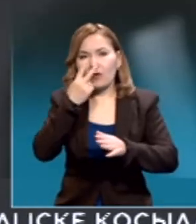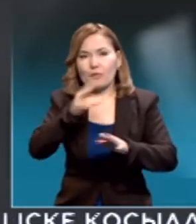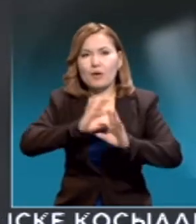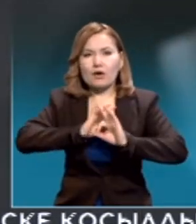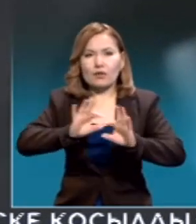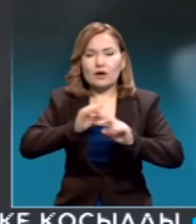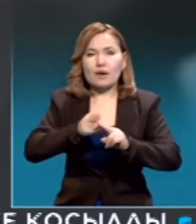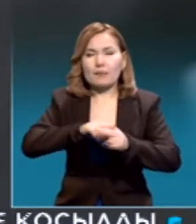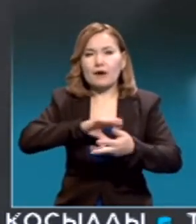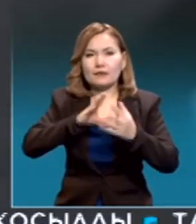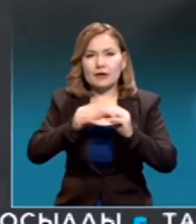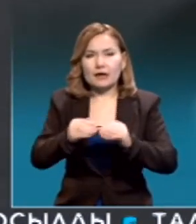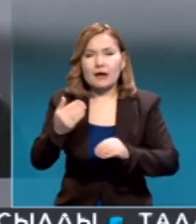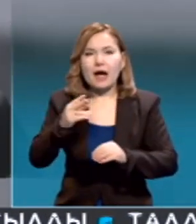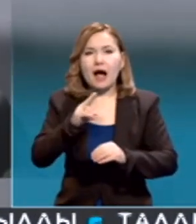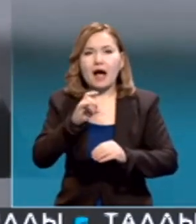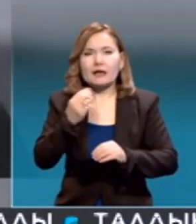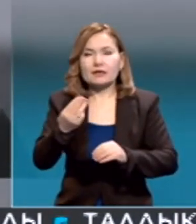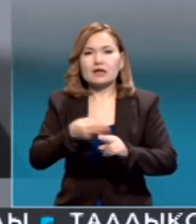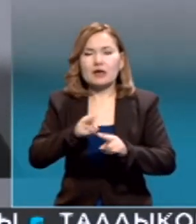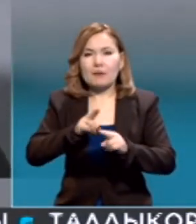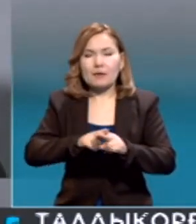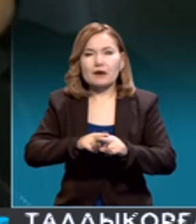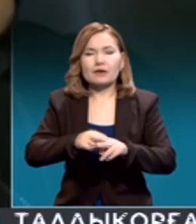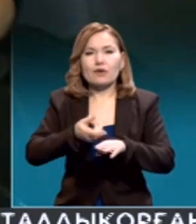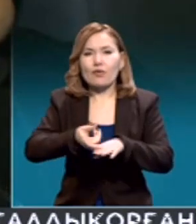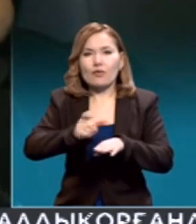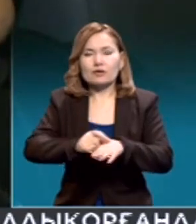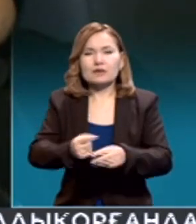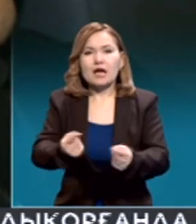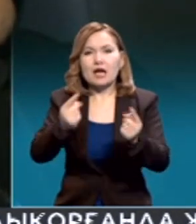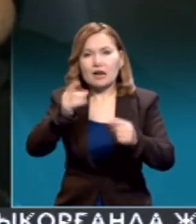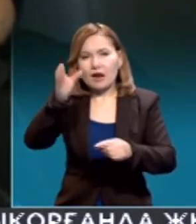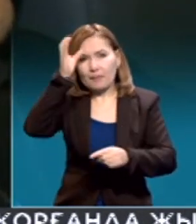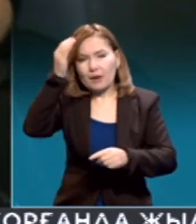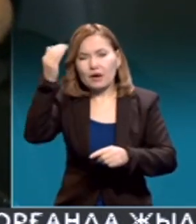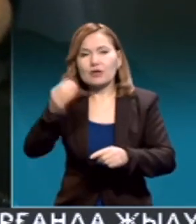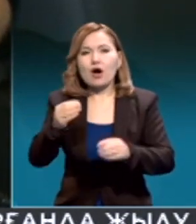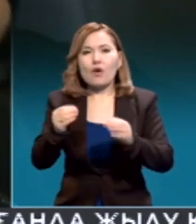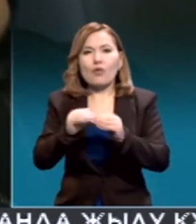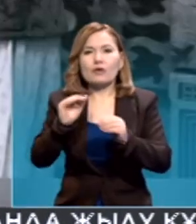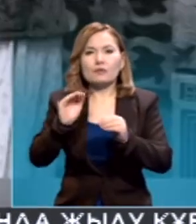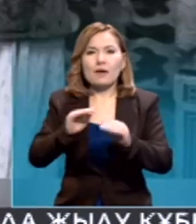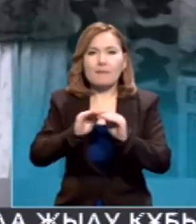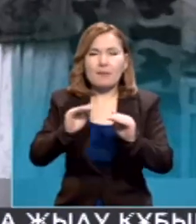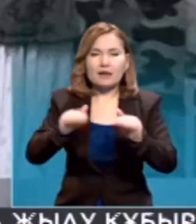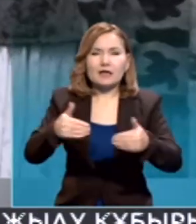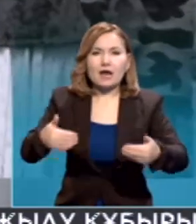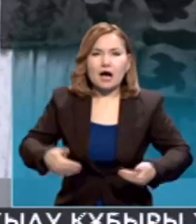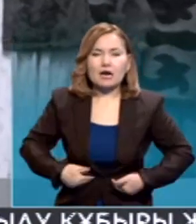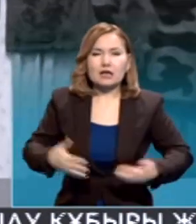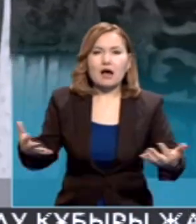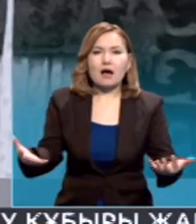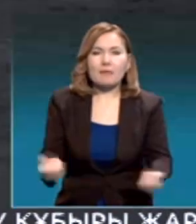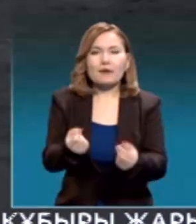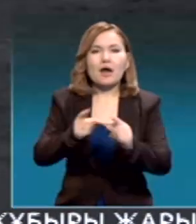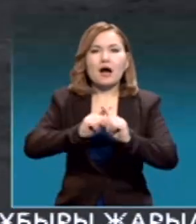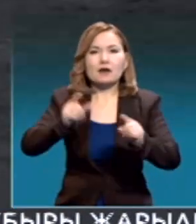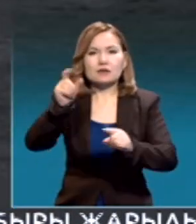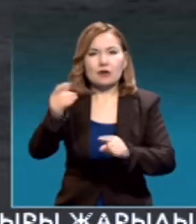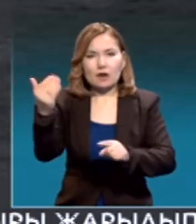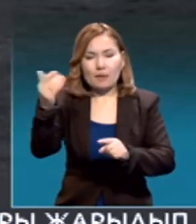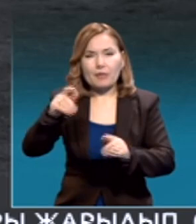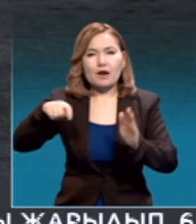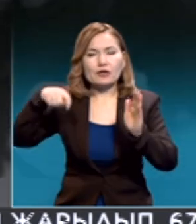болған. Авторлар Қаныш Сәтбаевтың тек мықты геолог қана емес, сонымен қатар ондаған баланы аштықтан аман алып қалған ерекше тұлға екенін